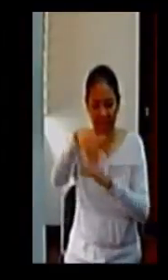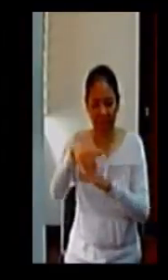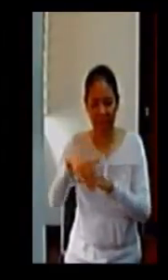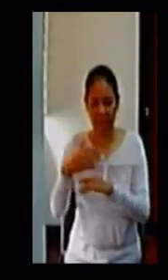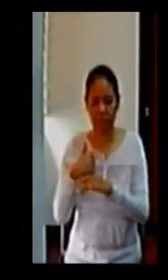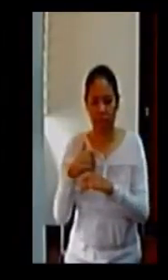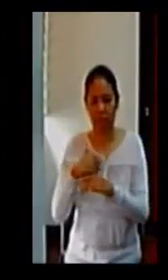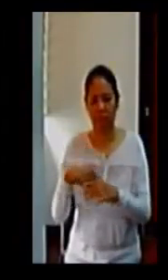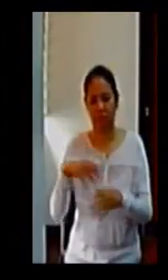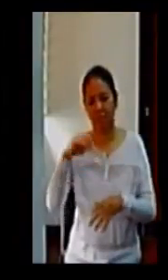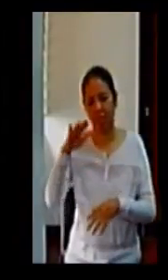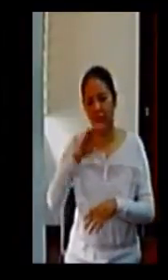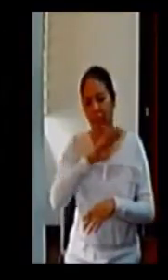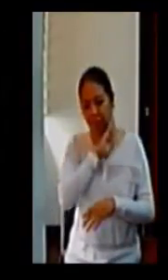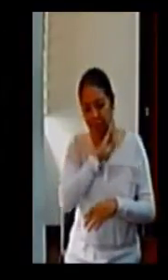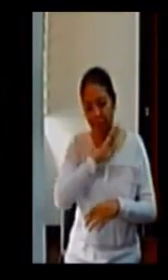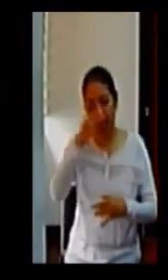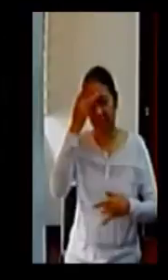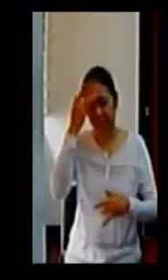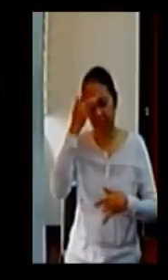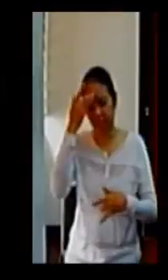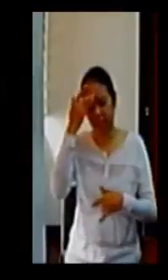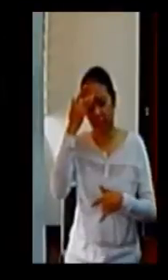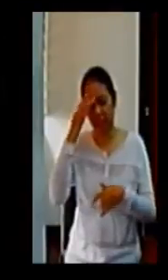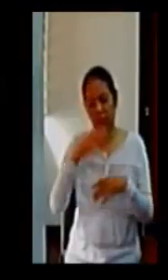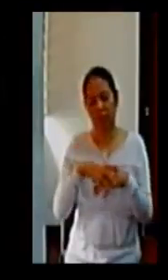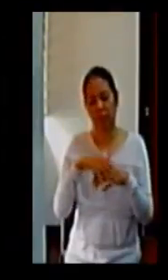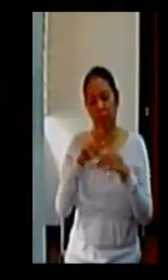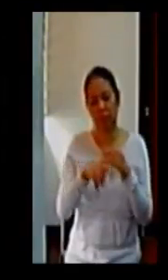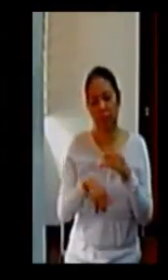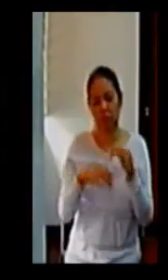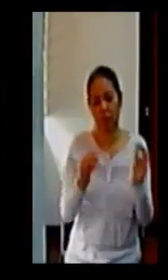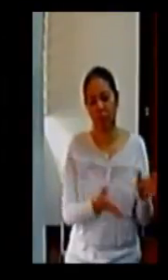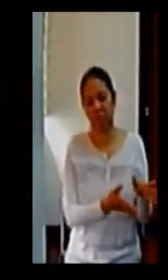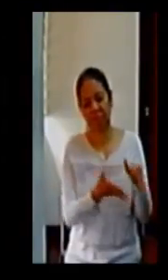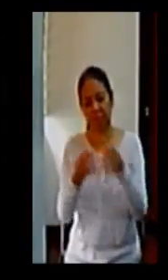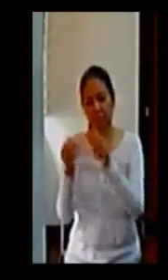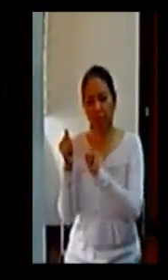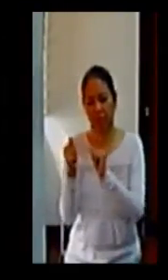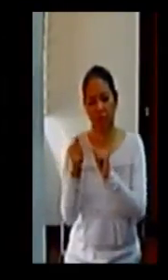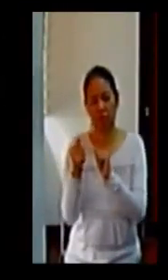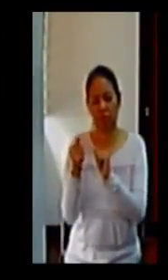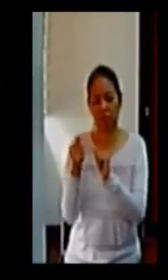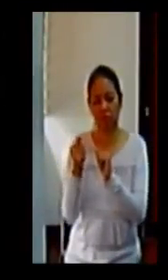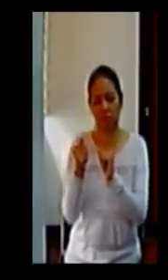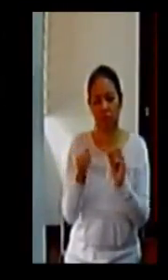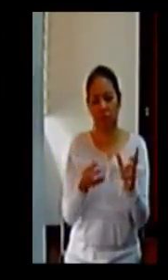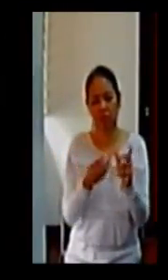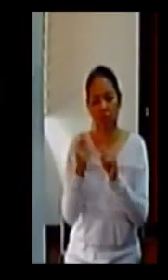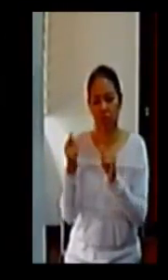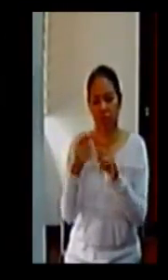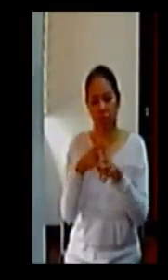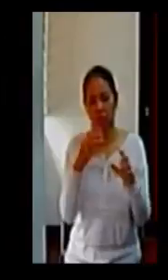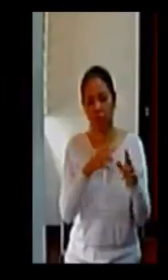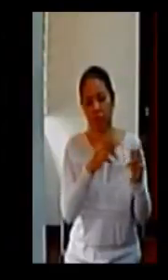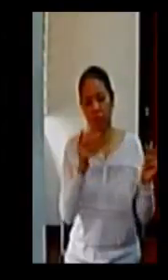Parang na-discourage na ako, umalis na ako doon sa baryo, nakitira na ako sa mga parents ko.